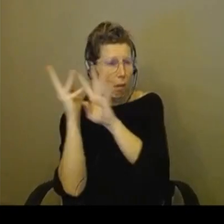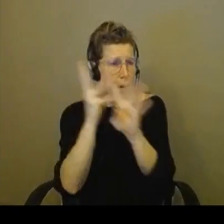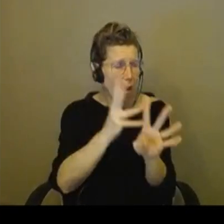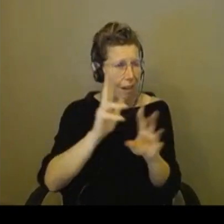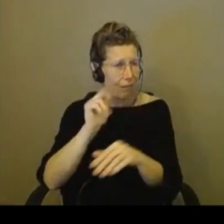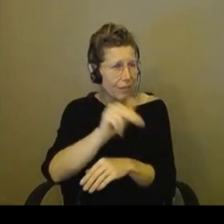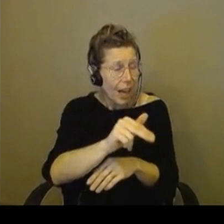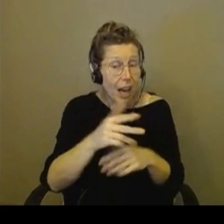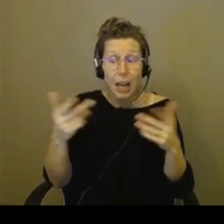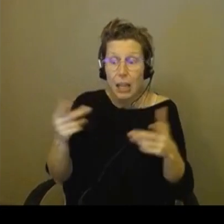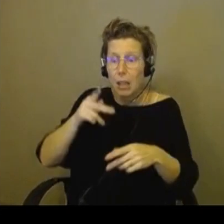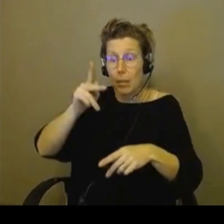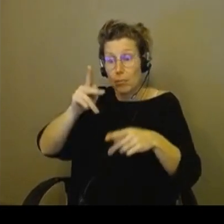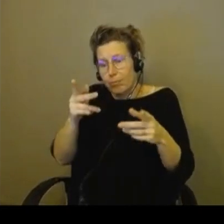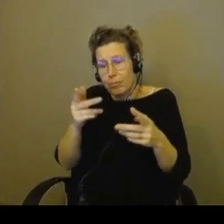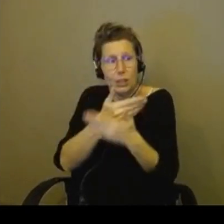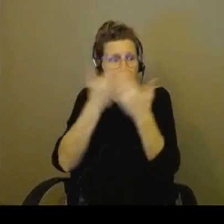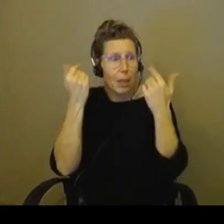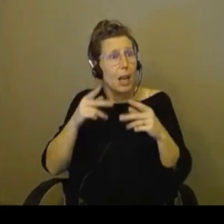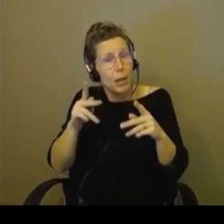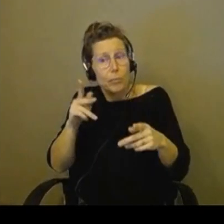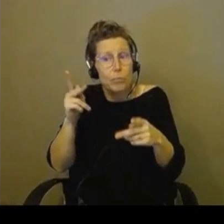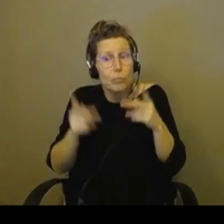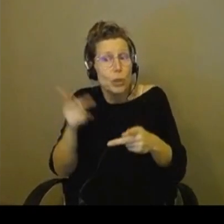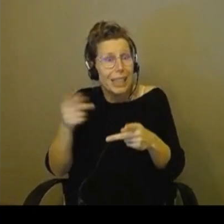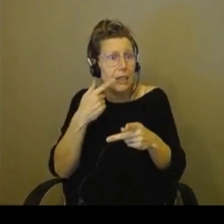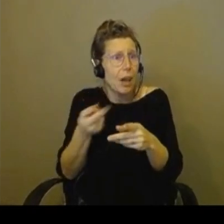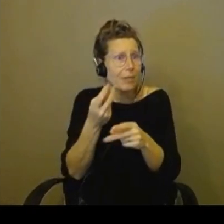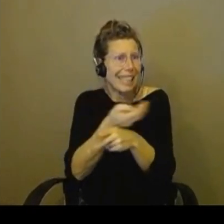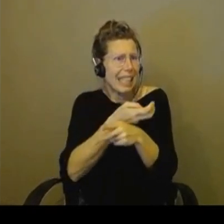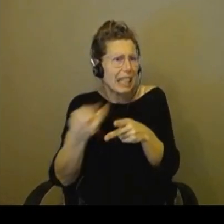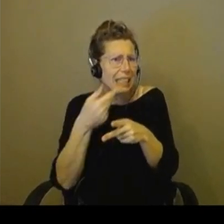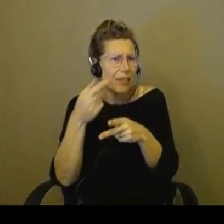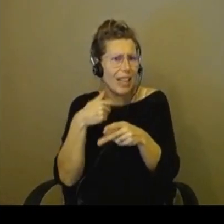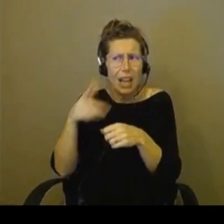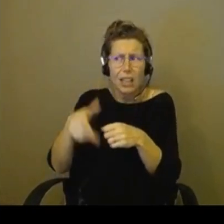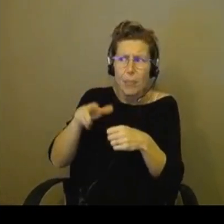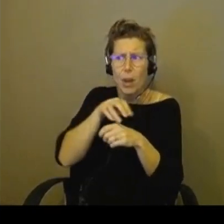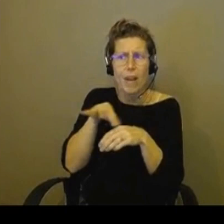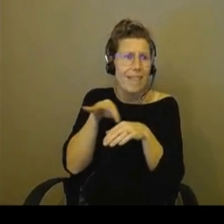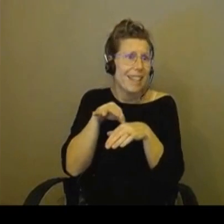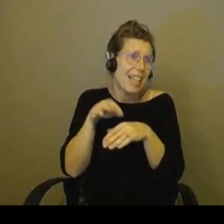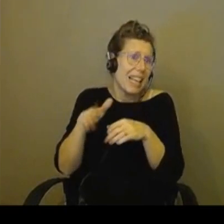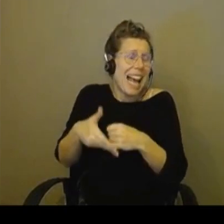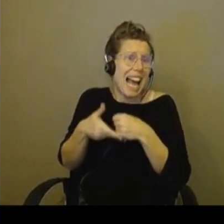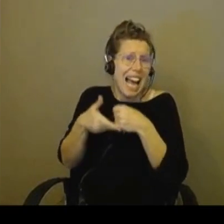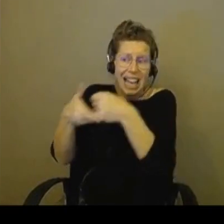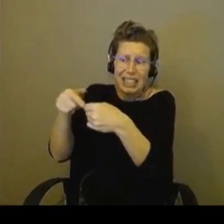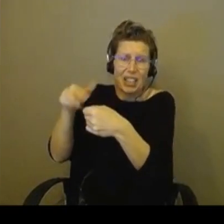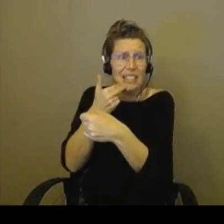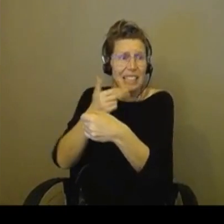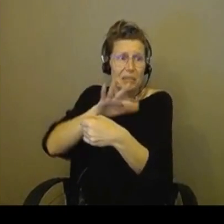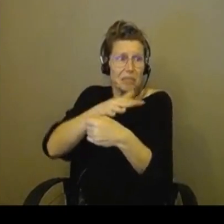prestations d'assistance perdent en qualité? Alors les Jeux Olympiques, vous le disiez, c'est un formidable défi pour nous tous,